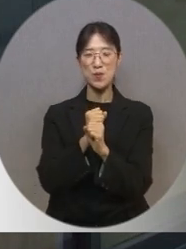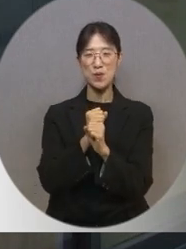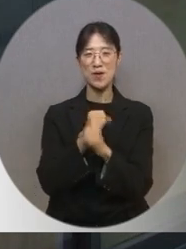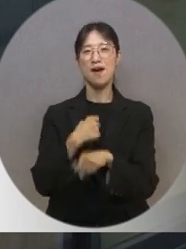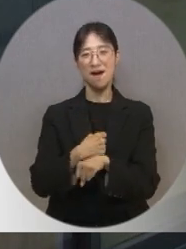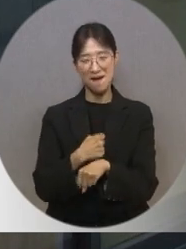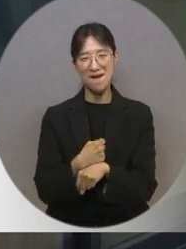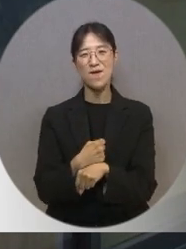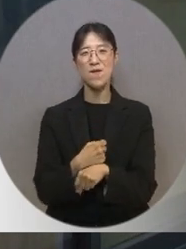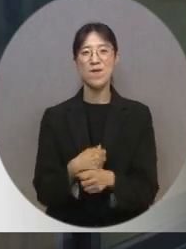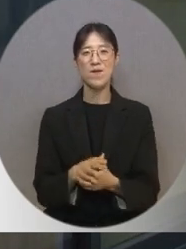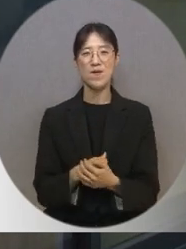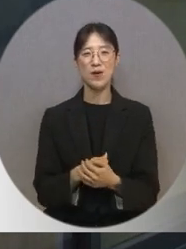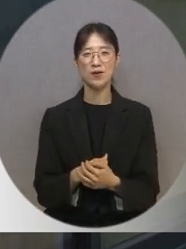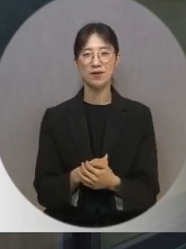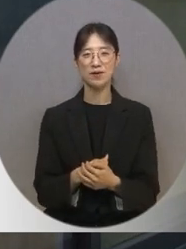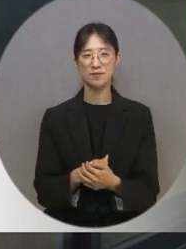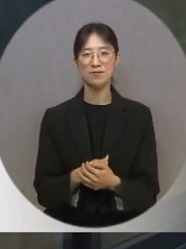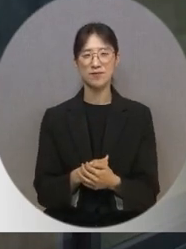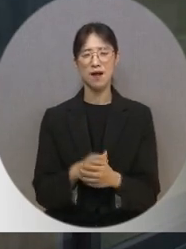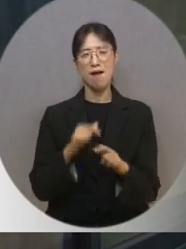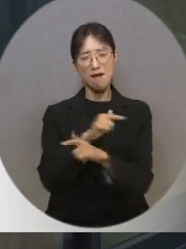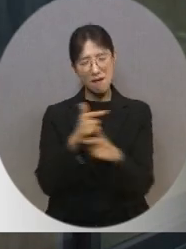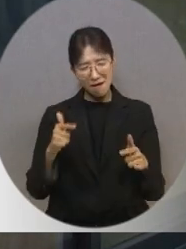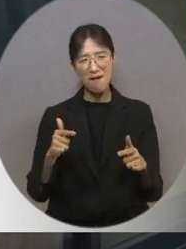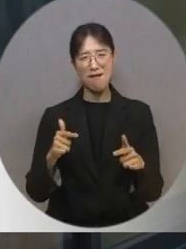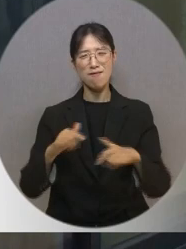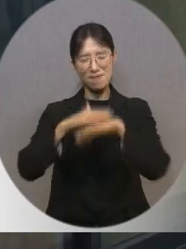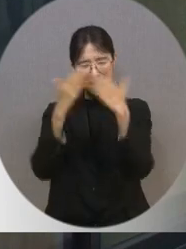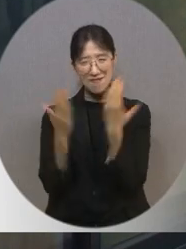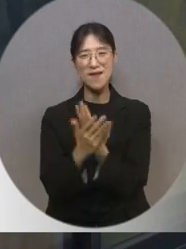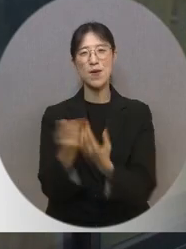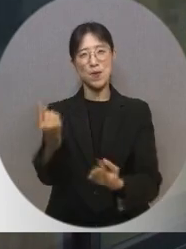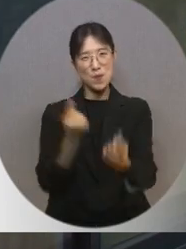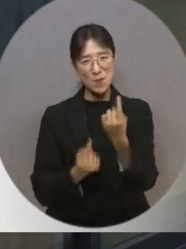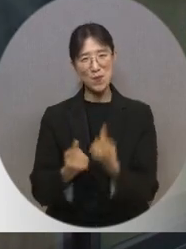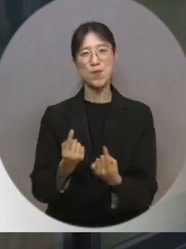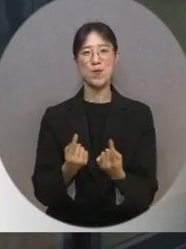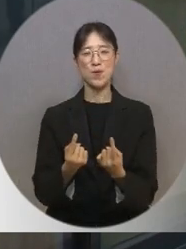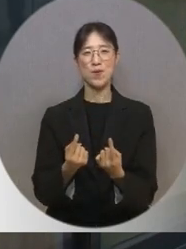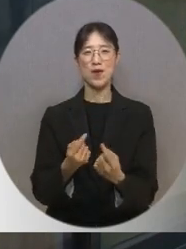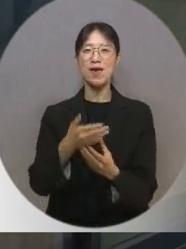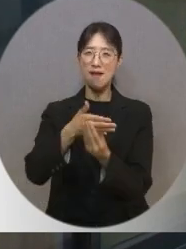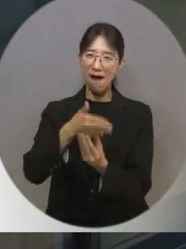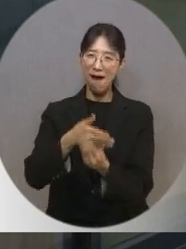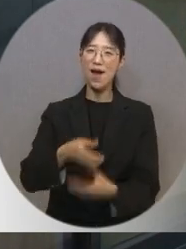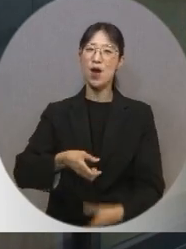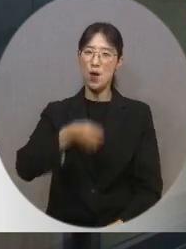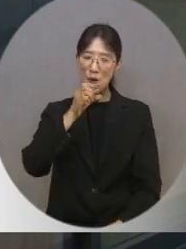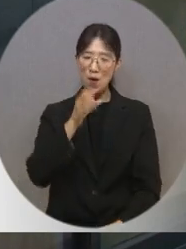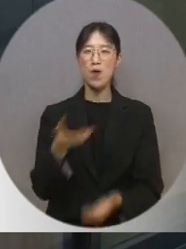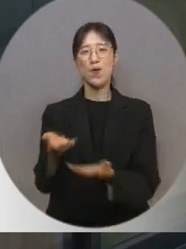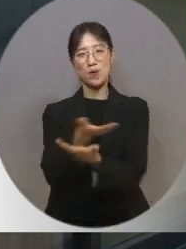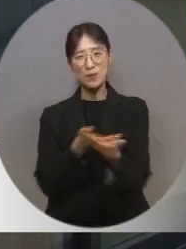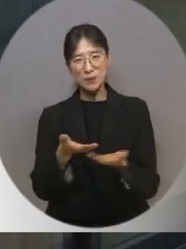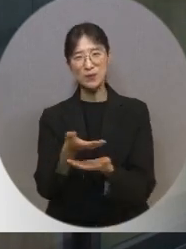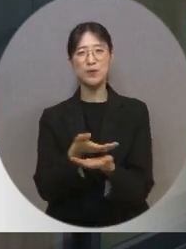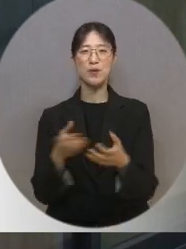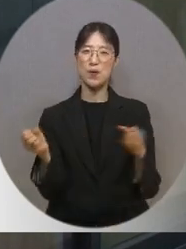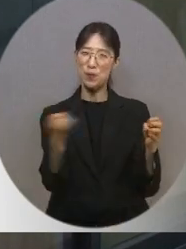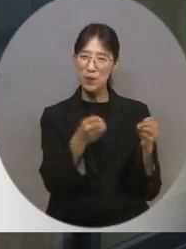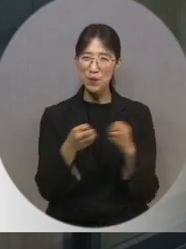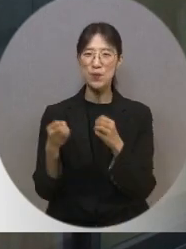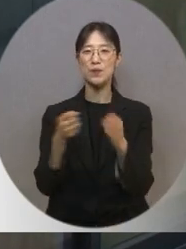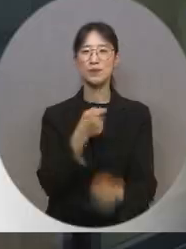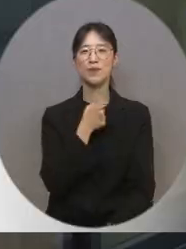개술도 하시고 다목적으로 다 이렇게 둘러보시고 또 차도 담소도 나누시고 좀